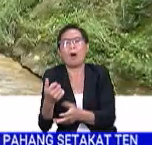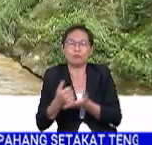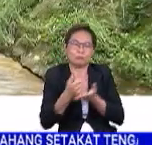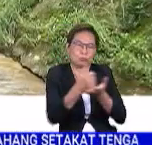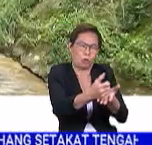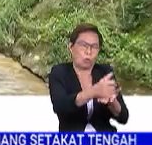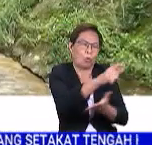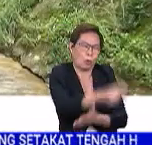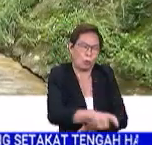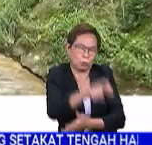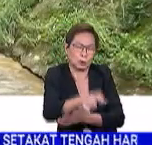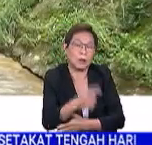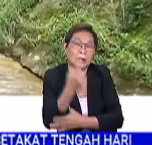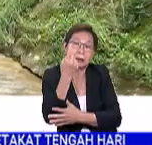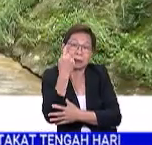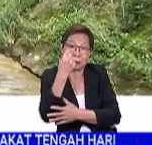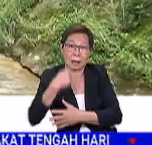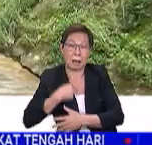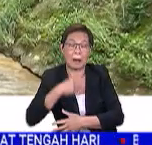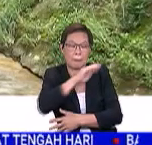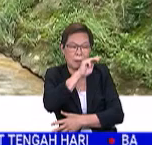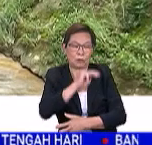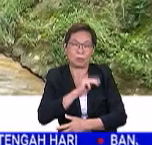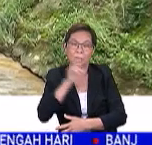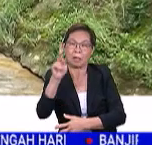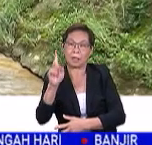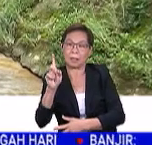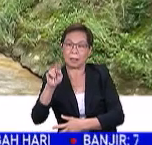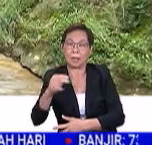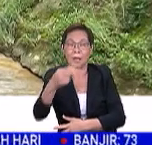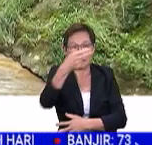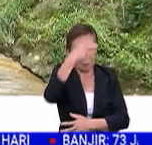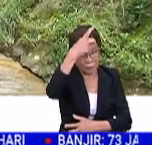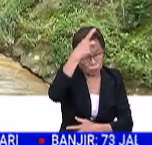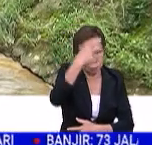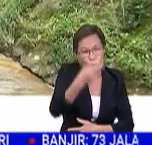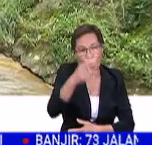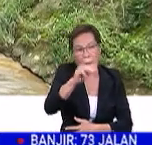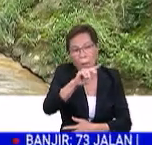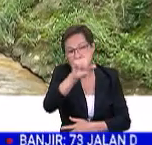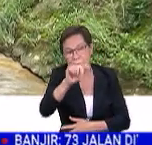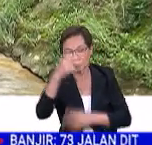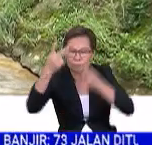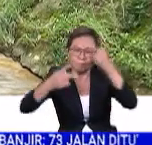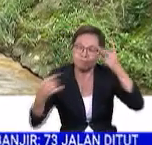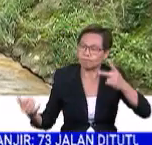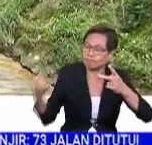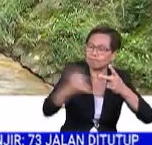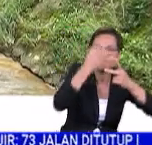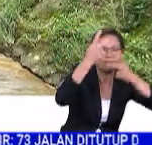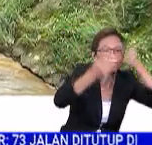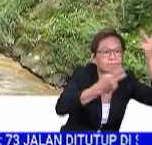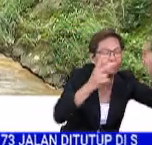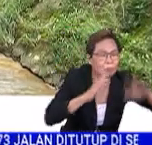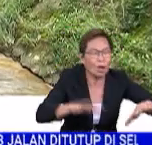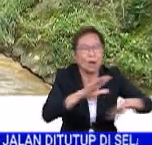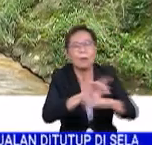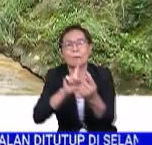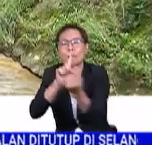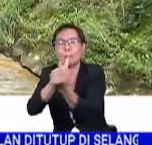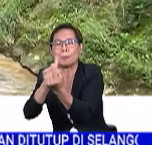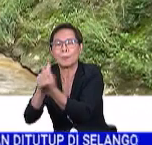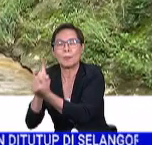sini. Sebentar tadi juga, Menteri Dalam Negeri Datuk Seri Hamzah Zainuddin hadir melakukan tinjauan banjir di sini dan berjumpa